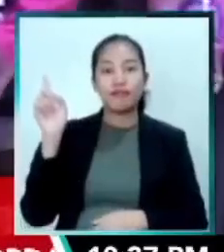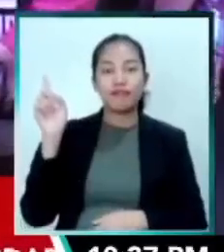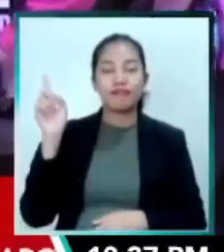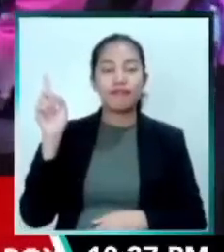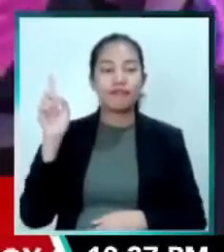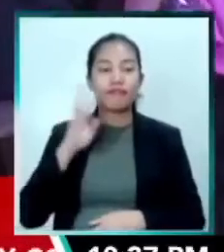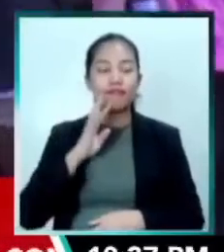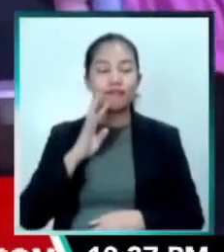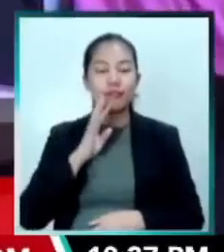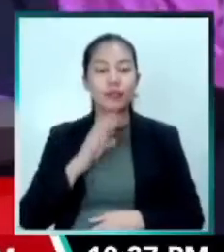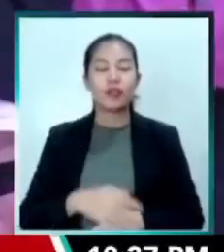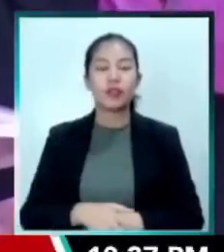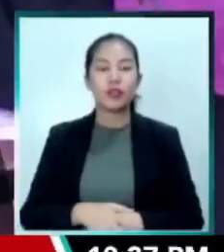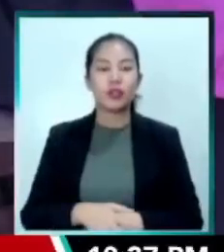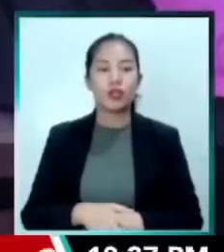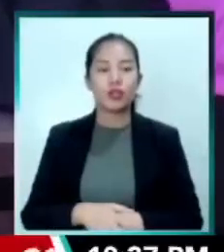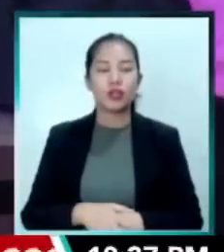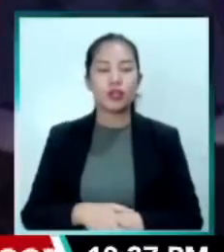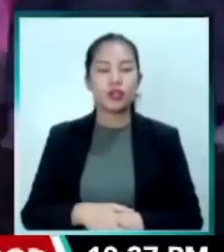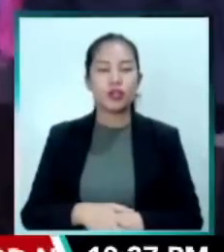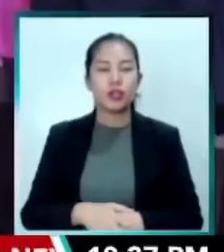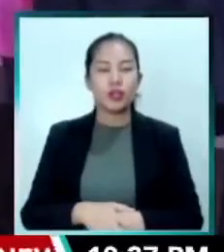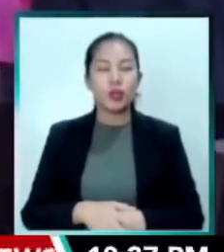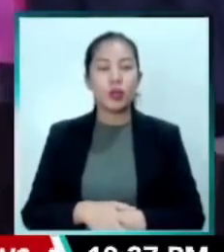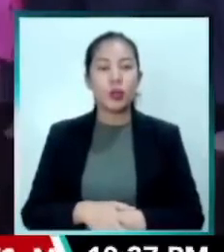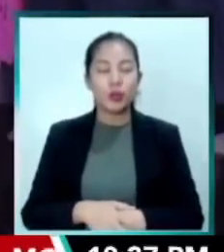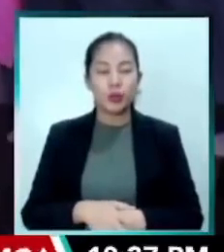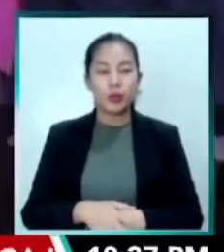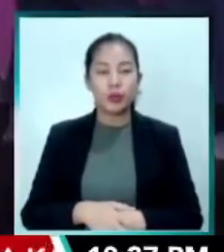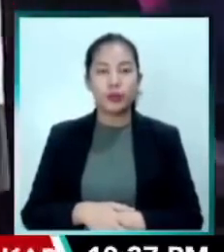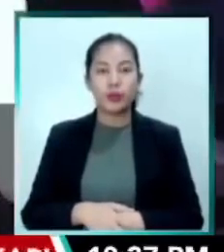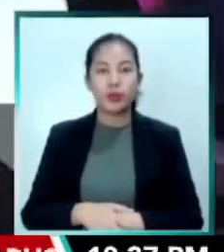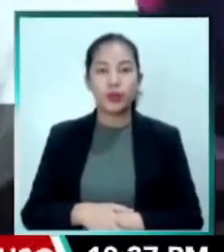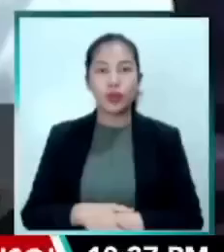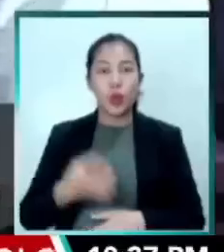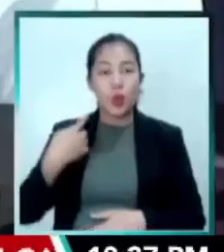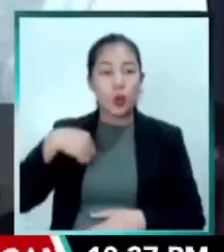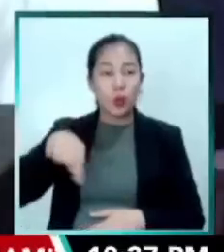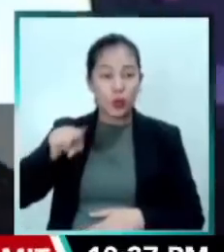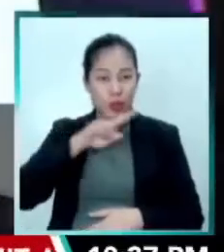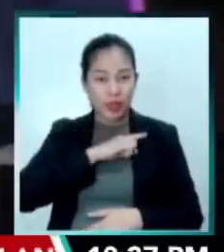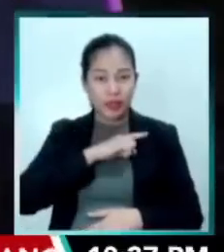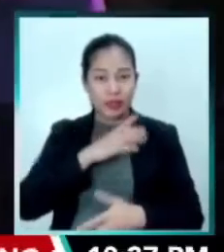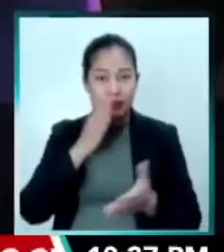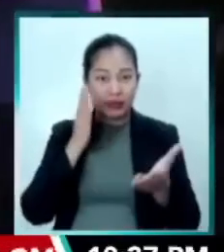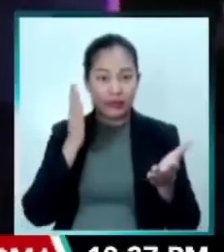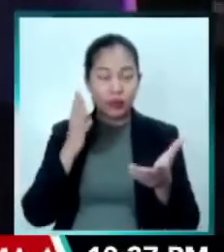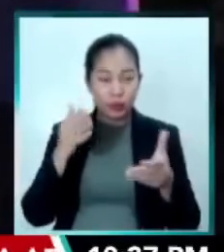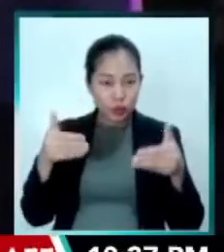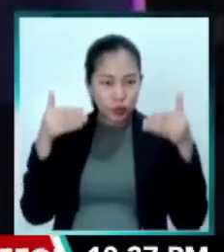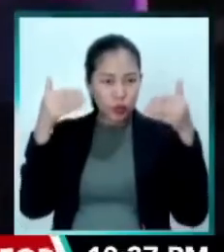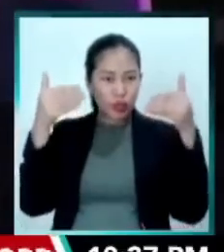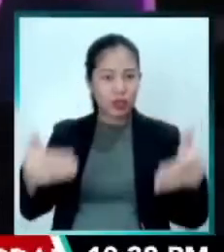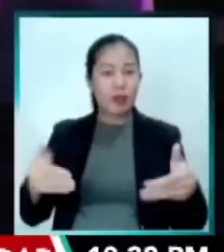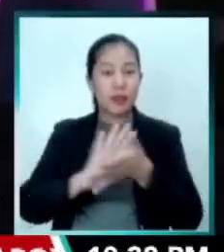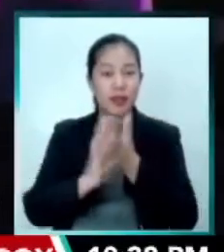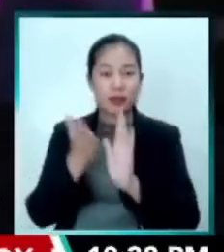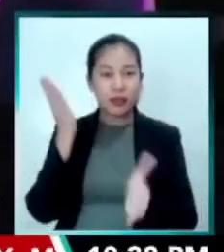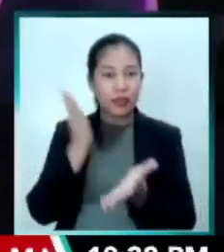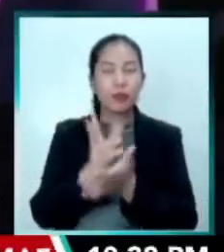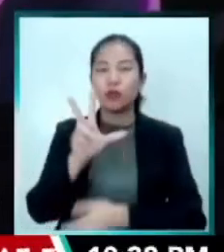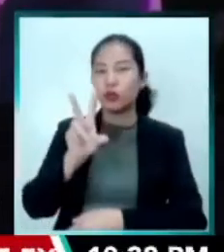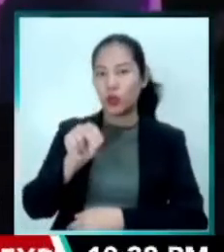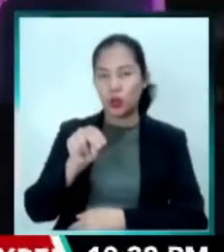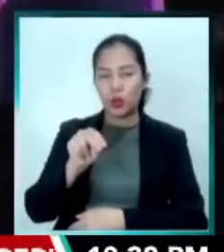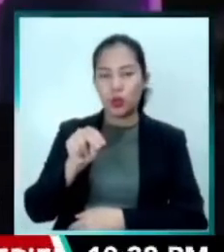this far just to go this far. In 2.5 years, deadline